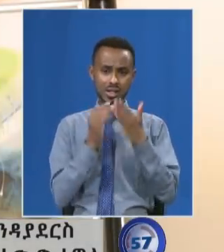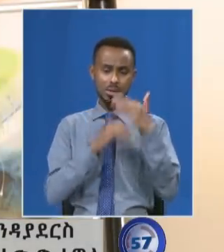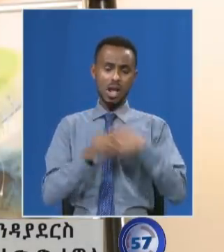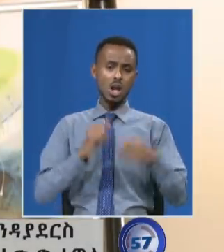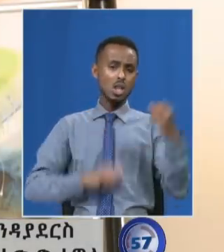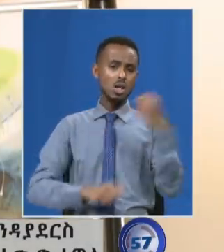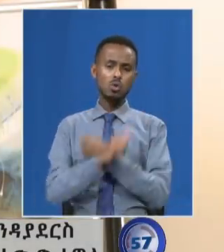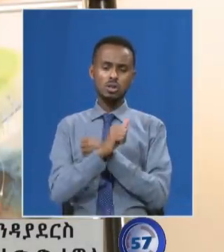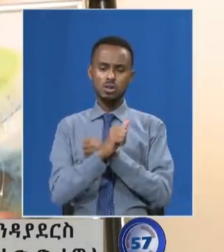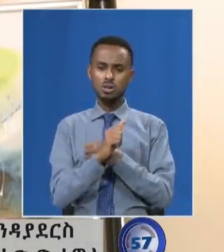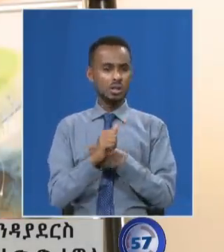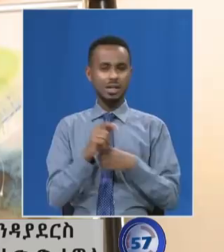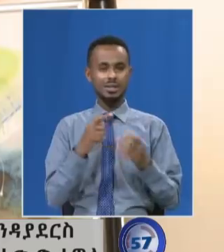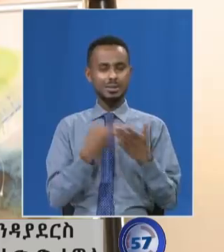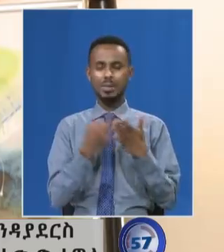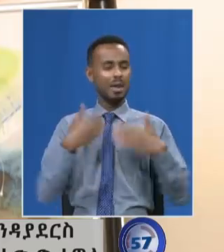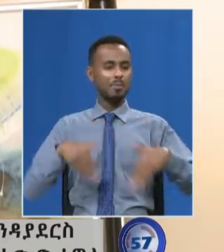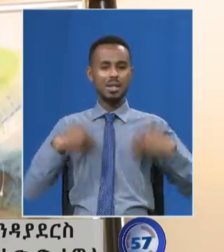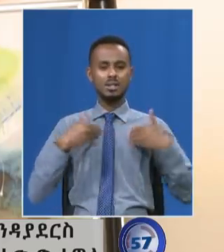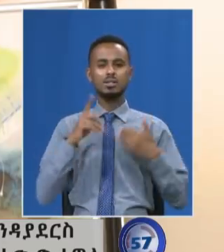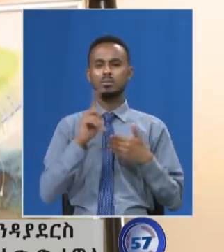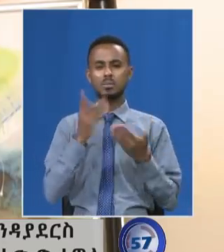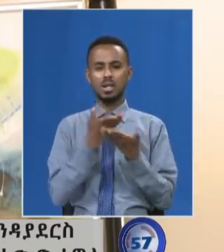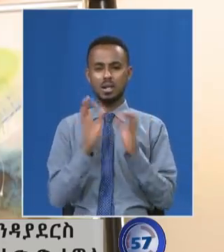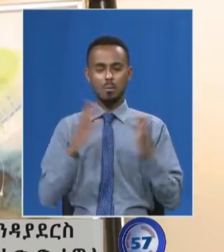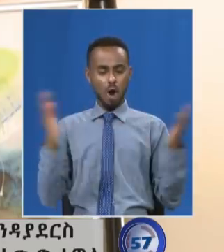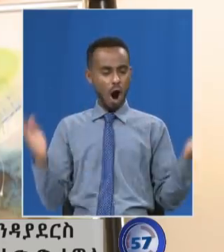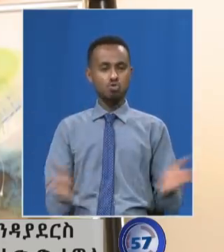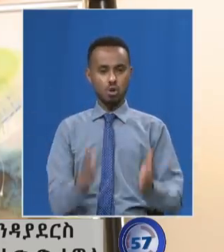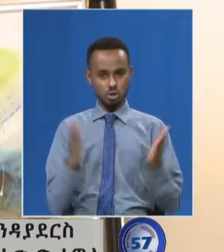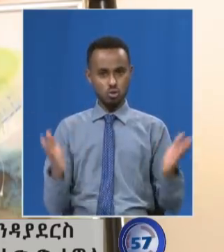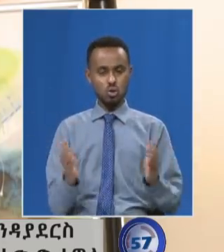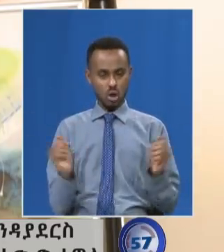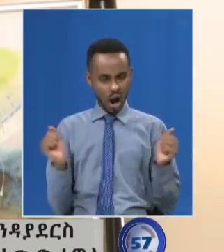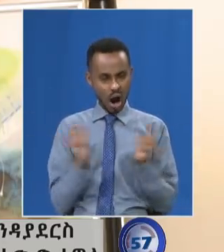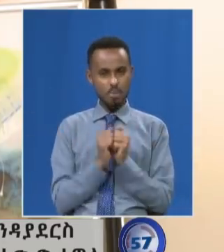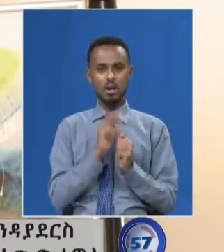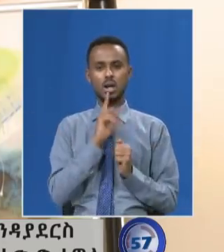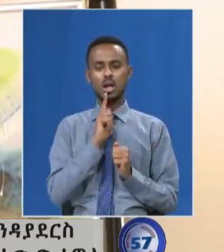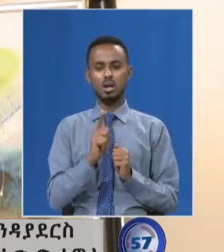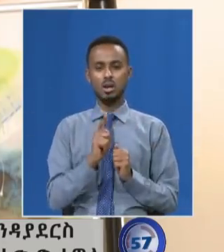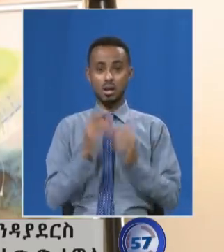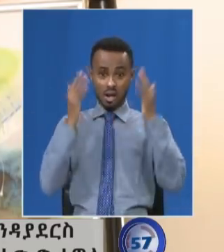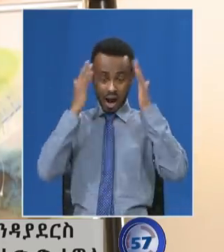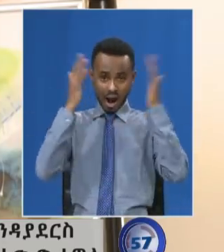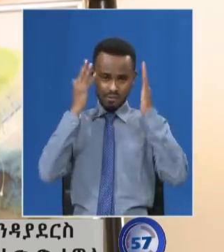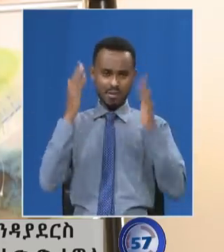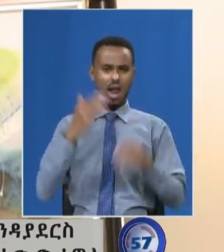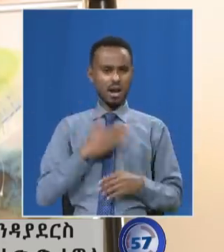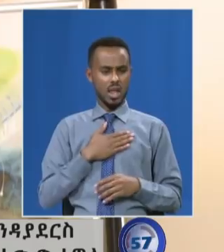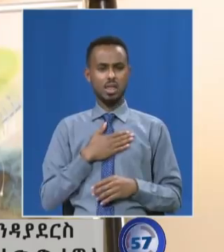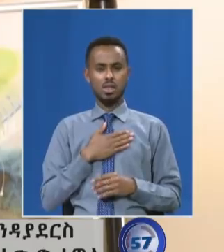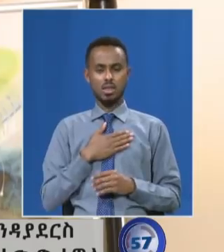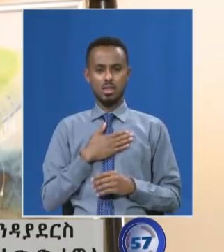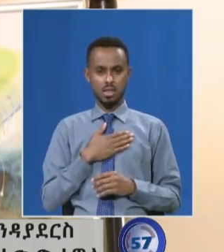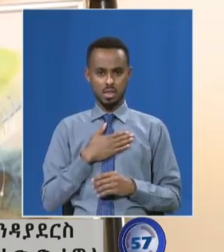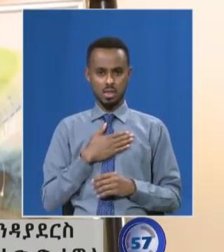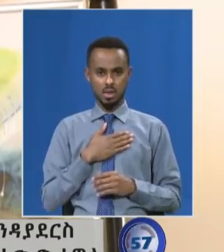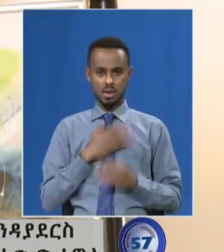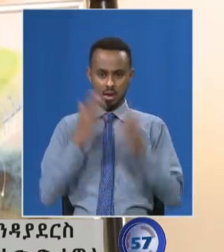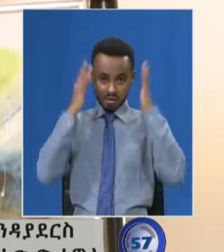ለተጉጂ ከዚህ በላይ የሚያስደስት ነገር ምን አለ? አይዟችሁ አብረን አፋርንን